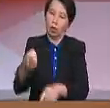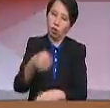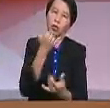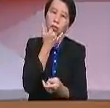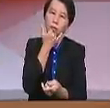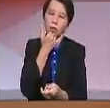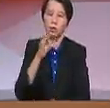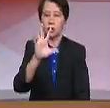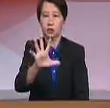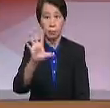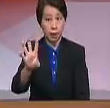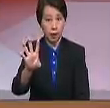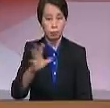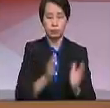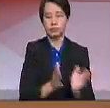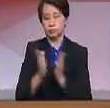54,